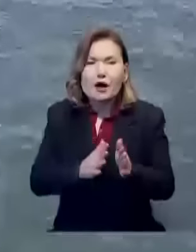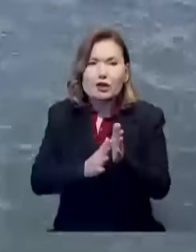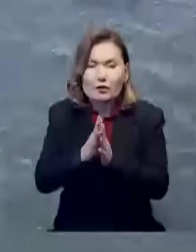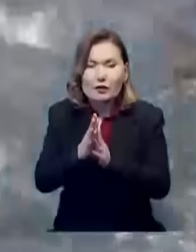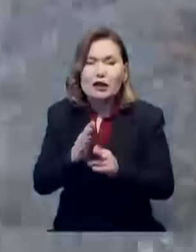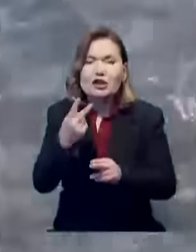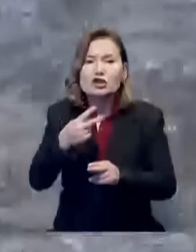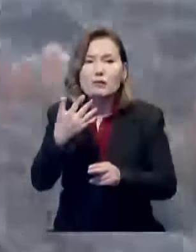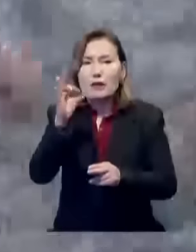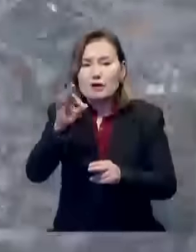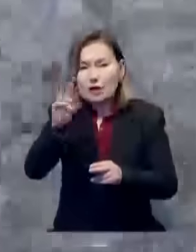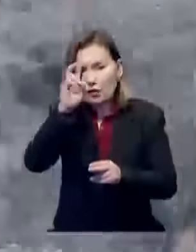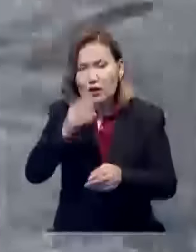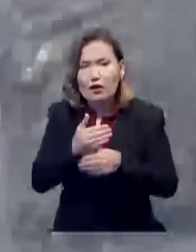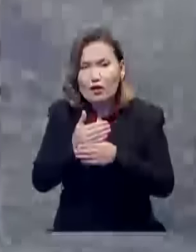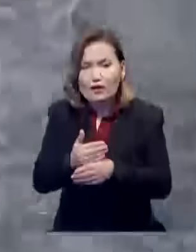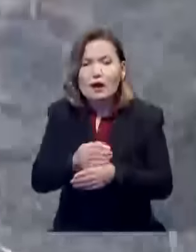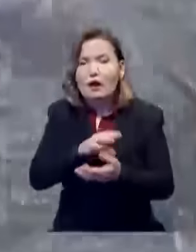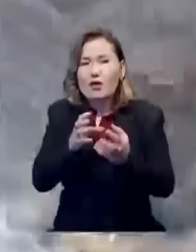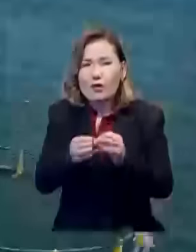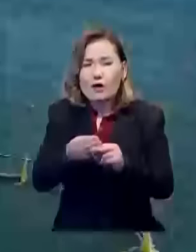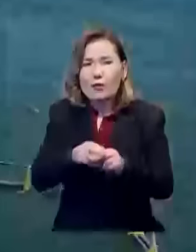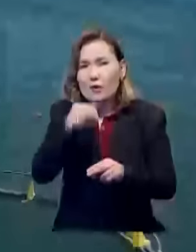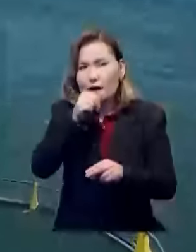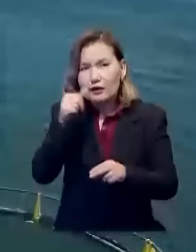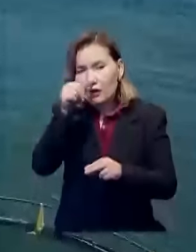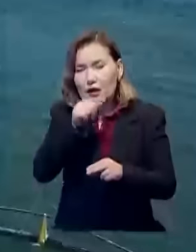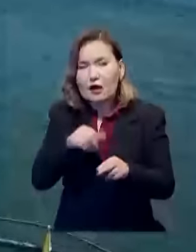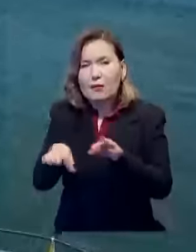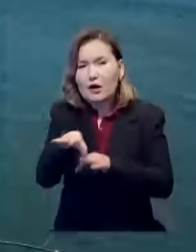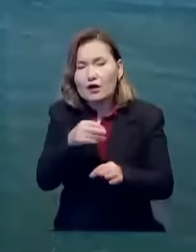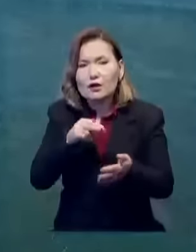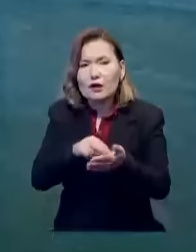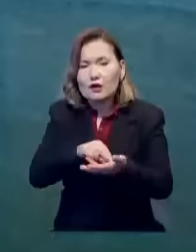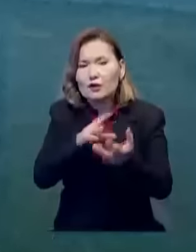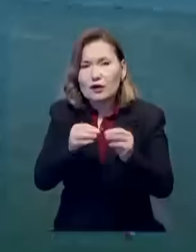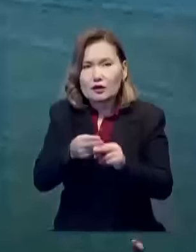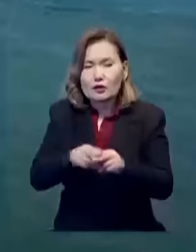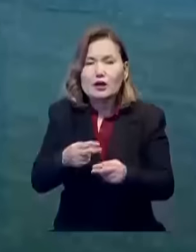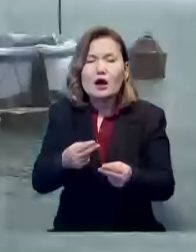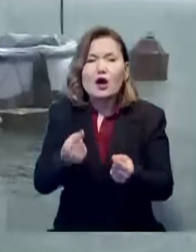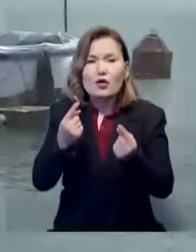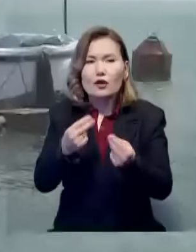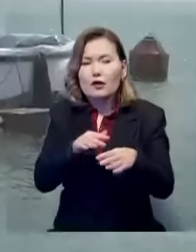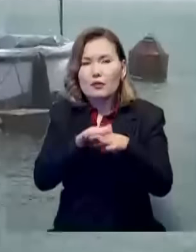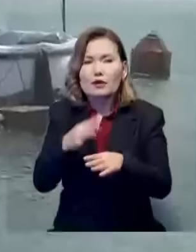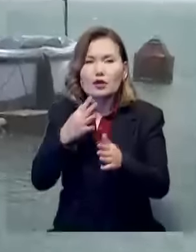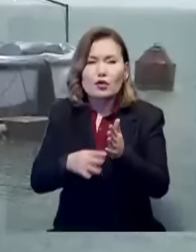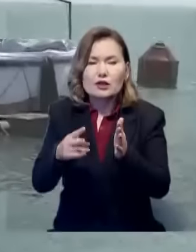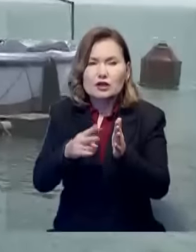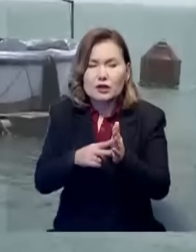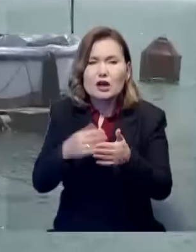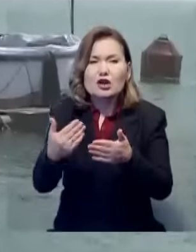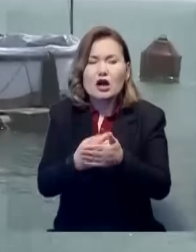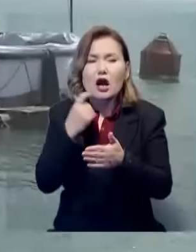алуға 25% субсидия төленді. Сонымен қатар былтыр жобалық құны 8 миллиард 435 миллион теңге болатын 97 жаңа